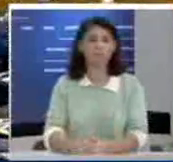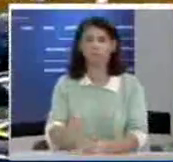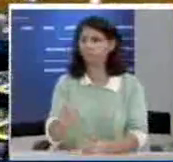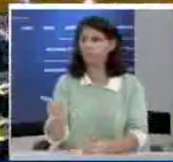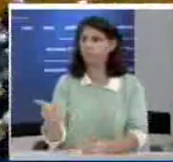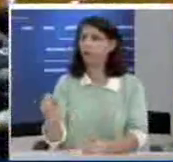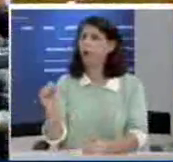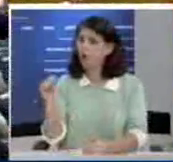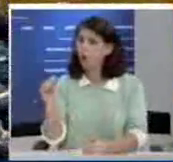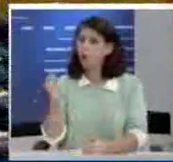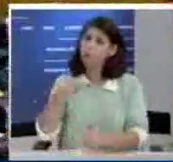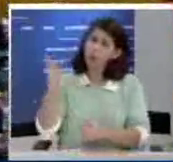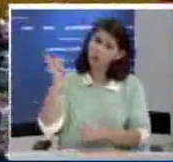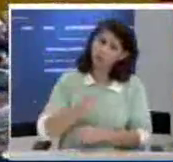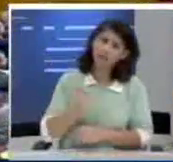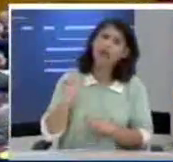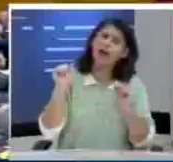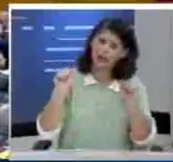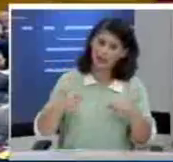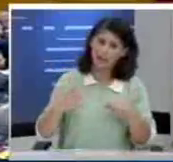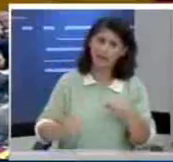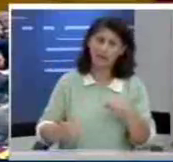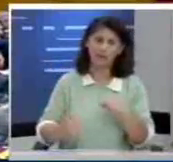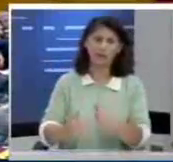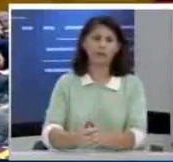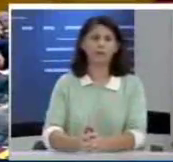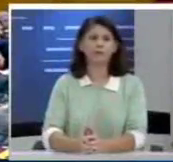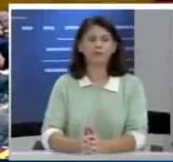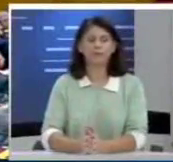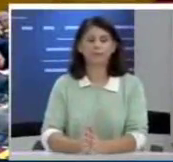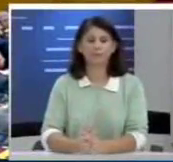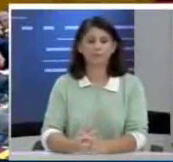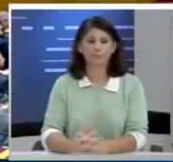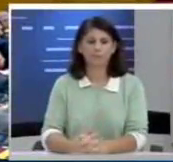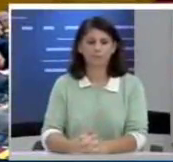όχι, κατά πλειοψηφία υπάρχει. Κύριε, θέλετε το λόγο. Με συγχωρείτε.